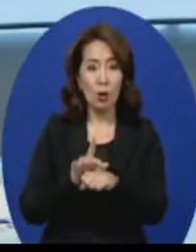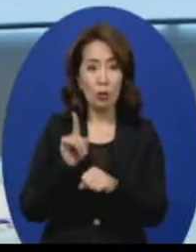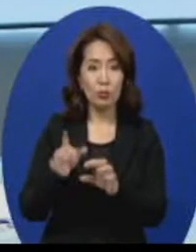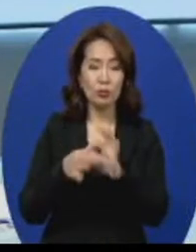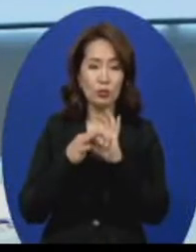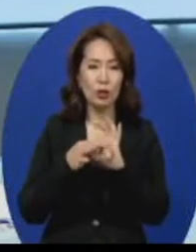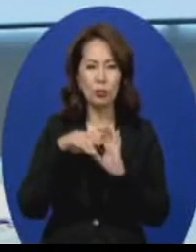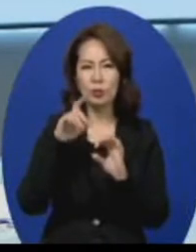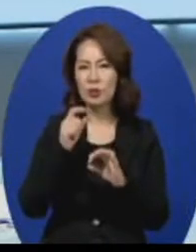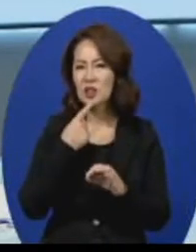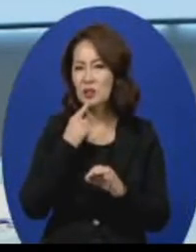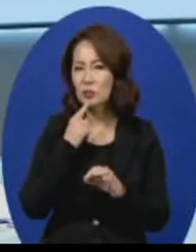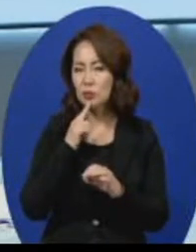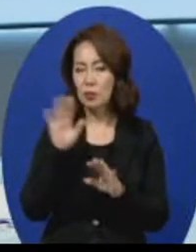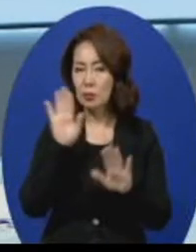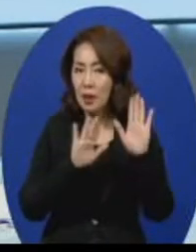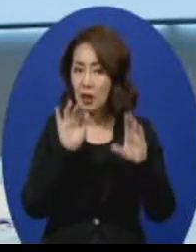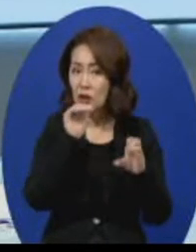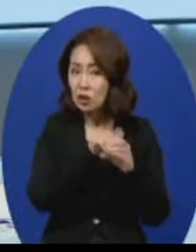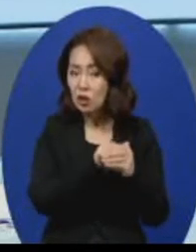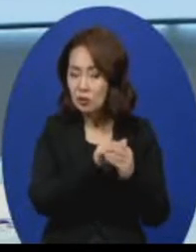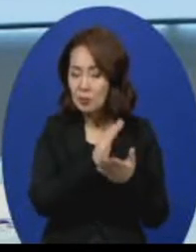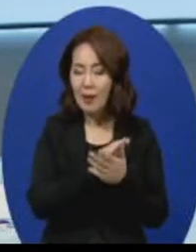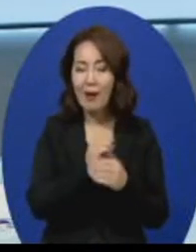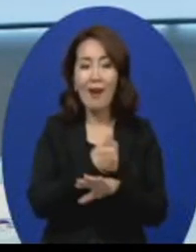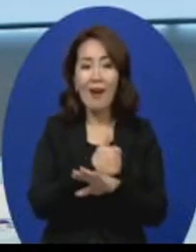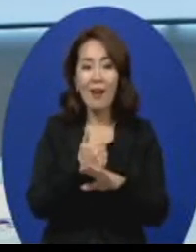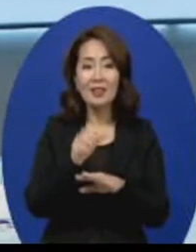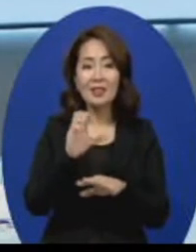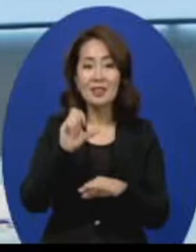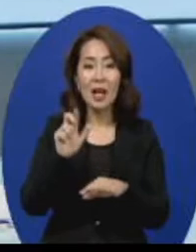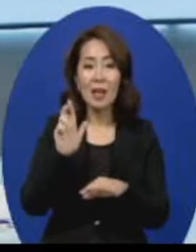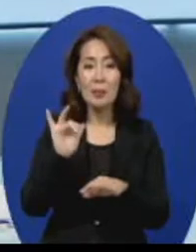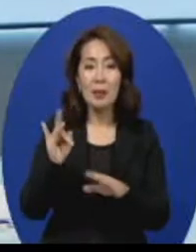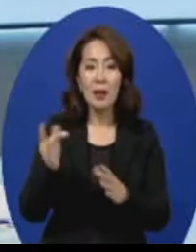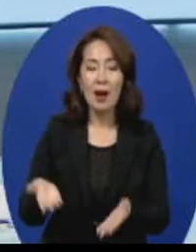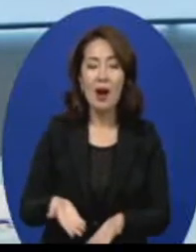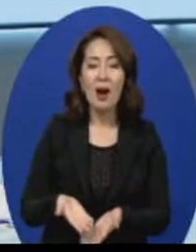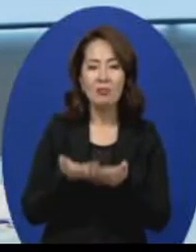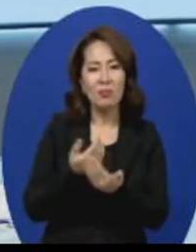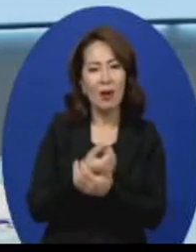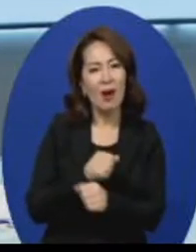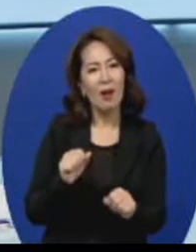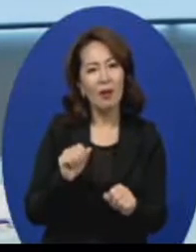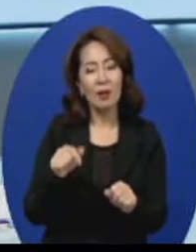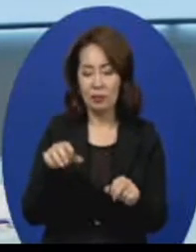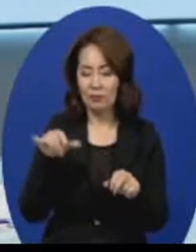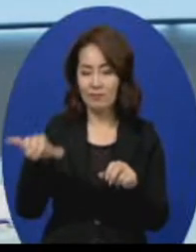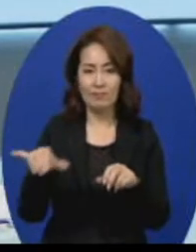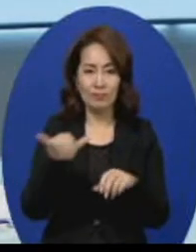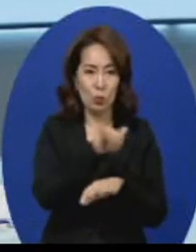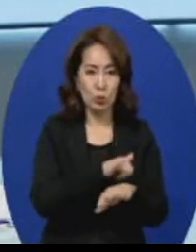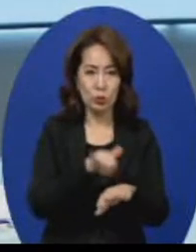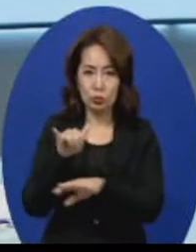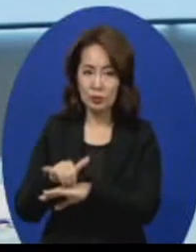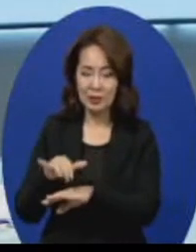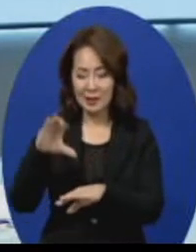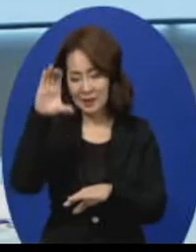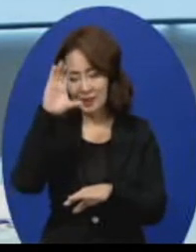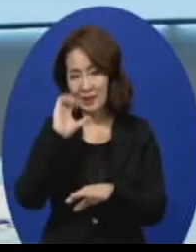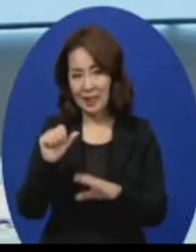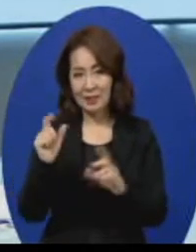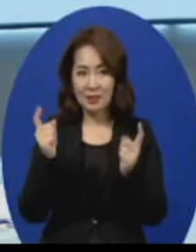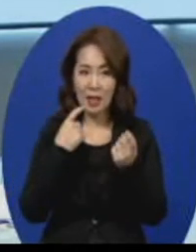Covid сар тархлаас шалтгаалж хүндхэн нөхцөл байдал руу аялал жуулчлалын салбарыг аврах даван тулах боломжийн талаар өнөөдөр хоёр хөршийн салбарын сайд нартай